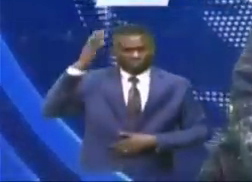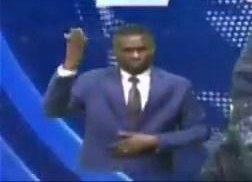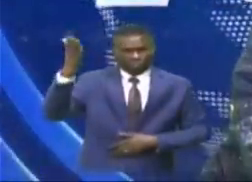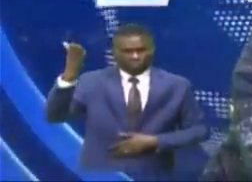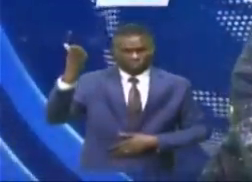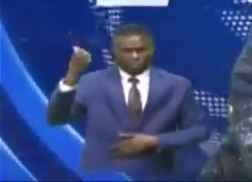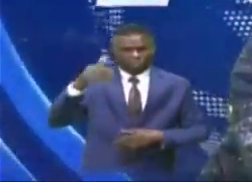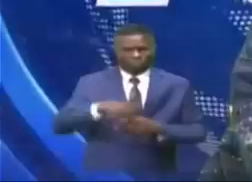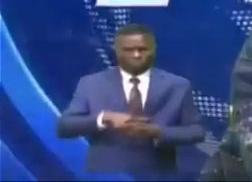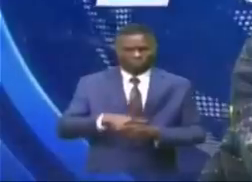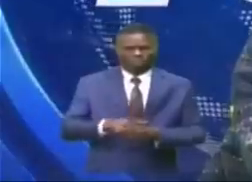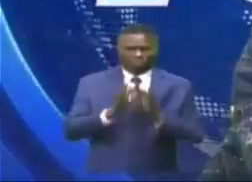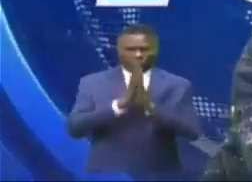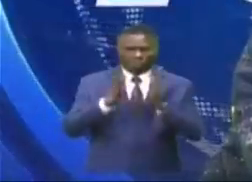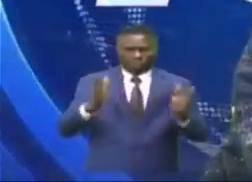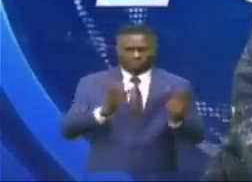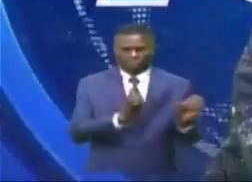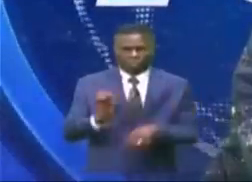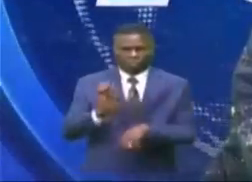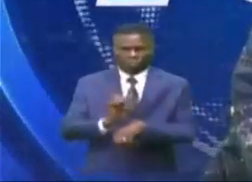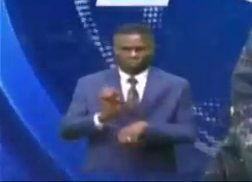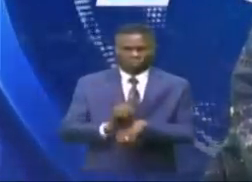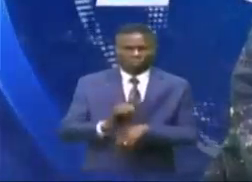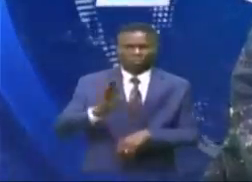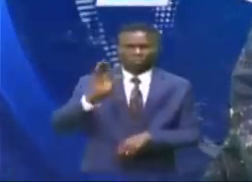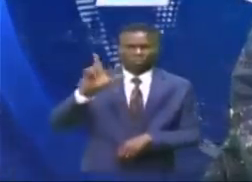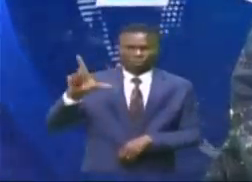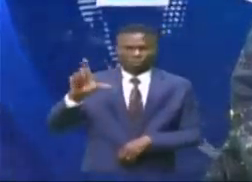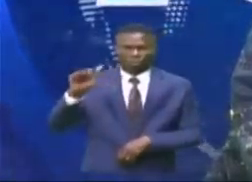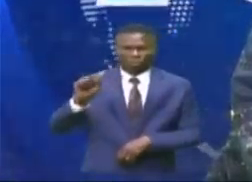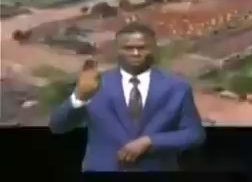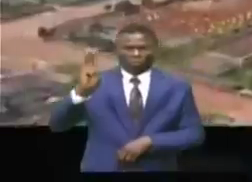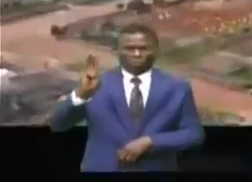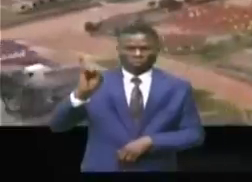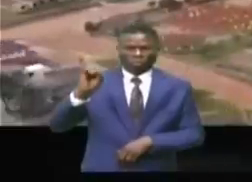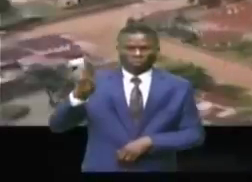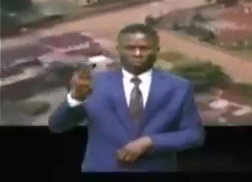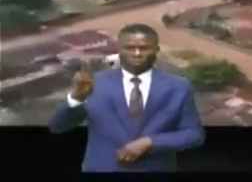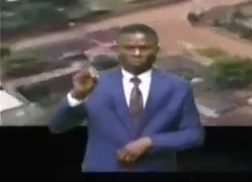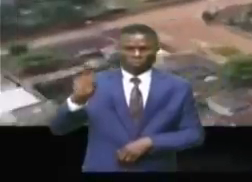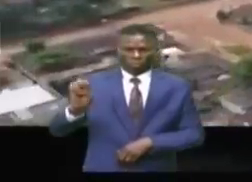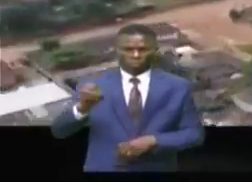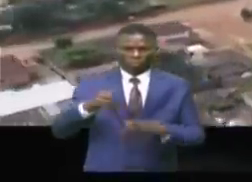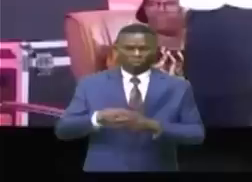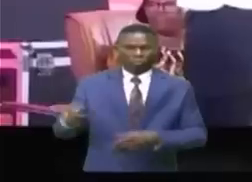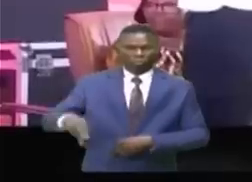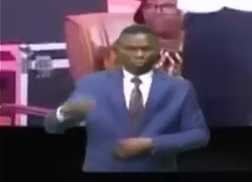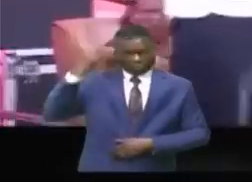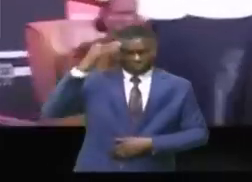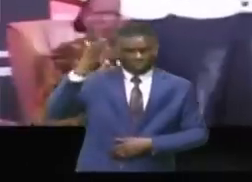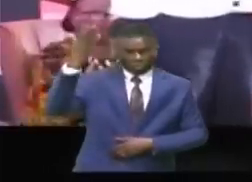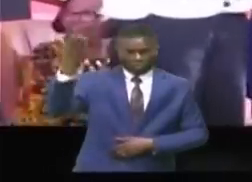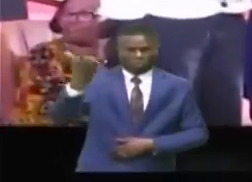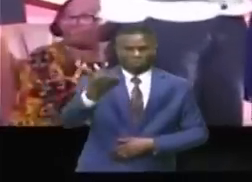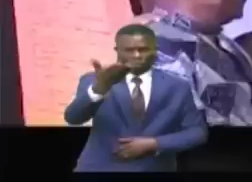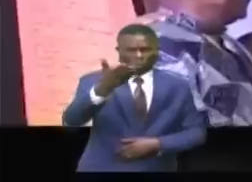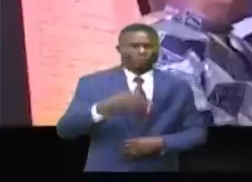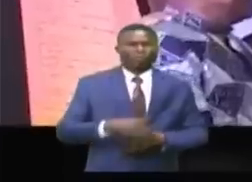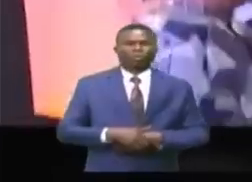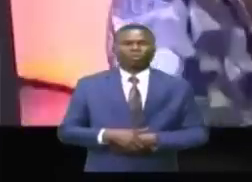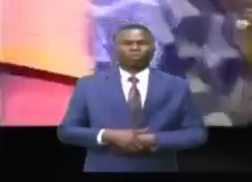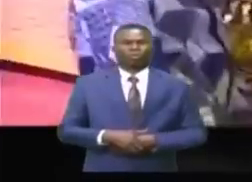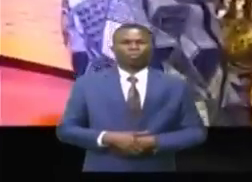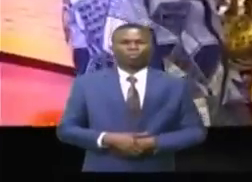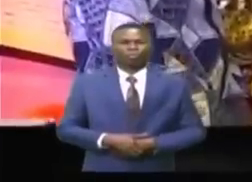cours d'un culte organisé à l'église La Bonne, province de l'Équateur. Avec à sa suite une forte délégation,